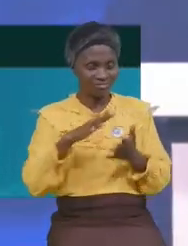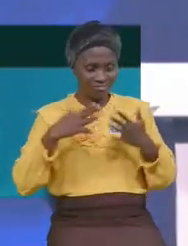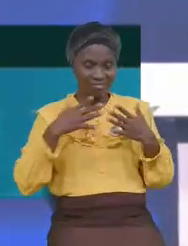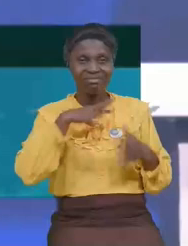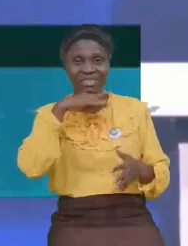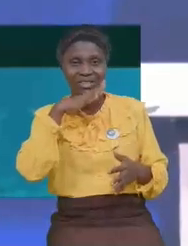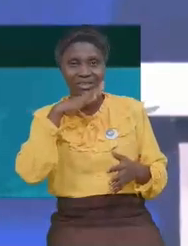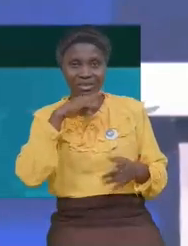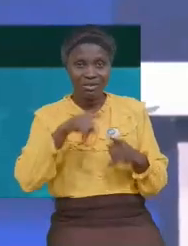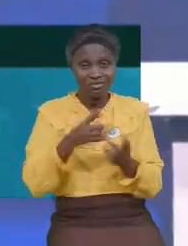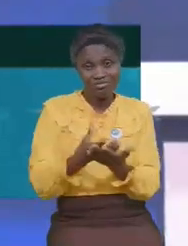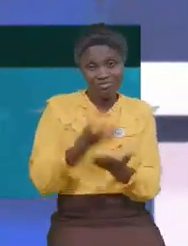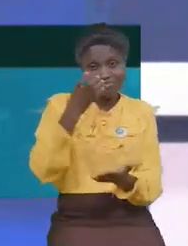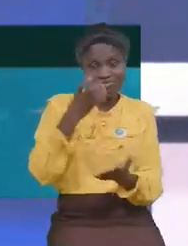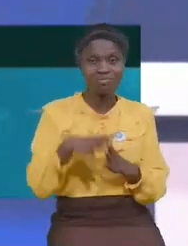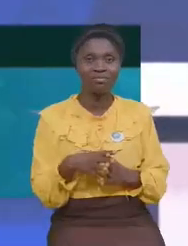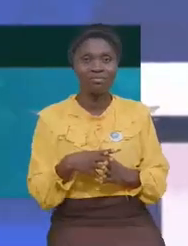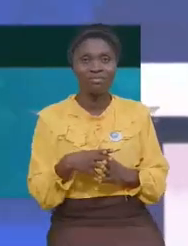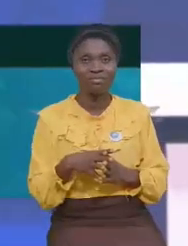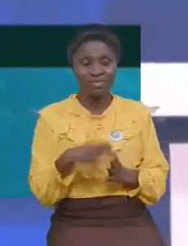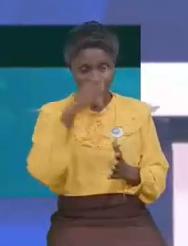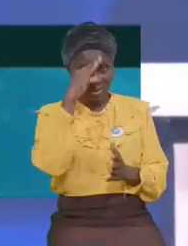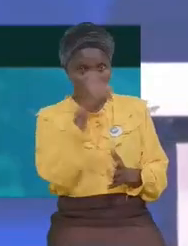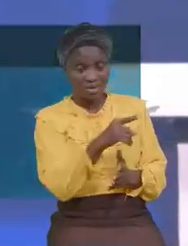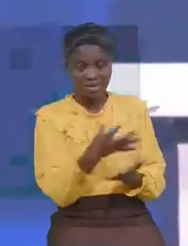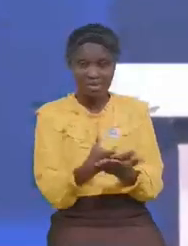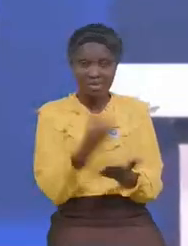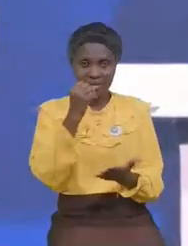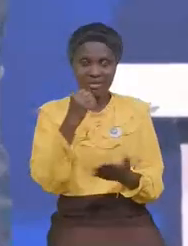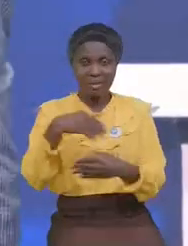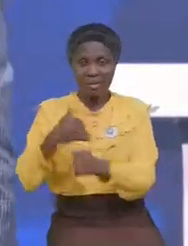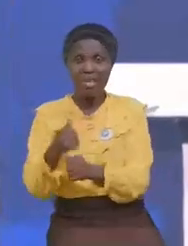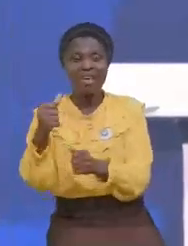un homme qui était pourri de richesse.